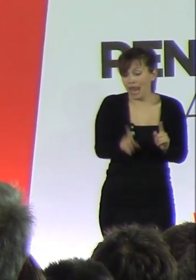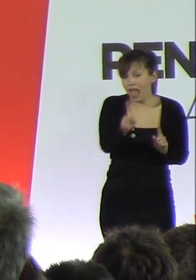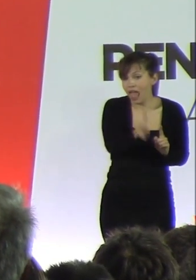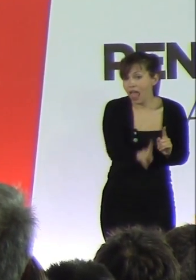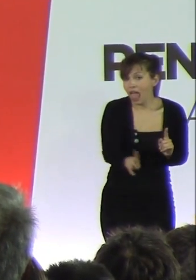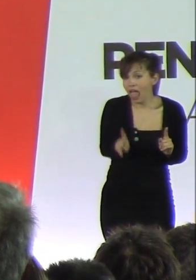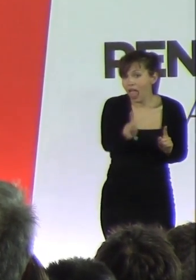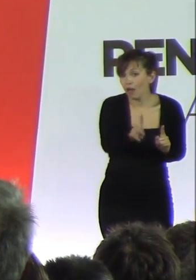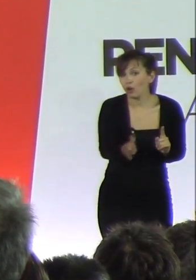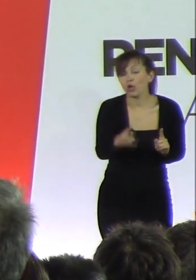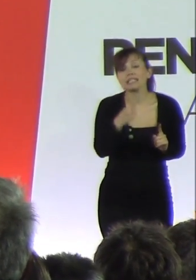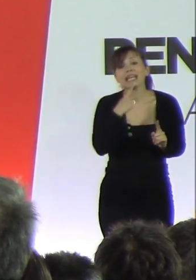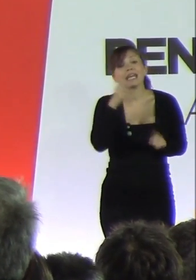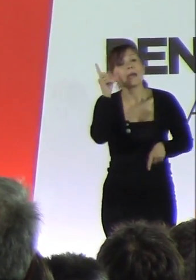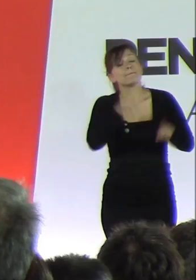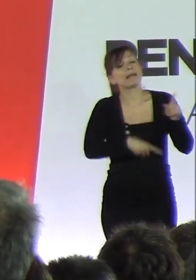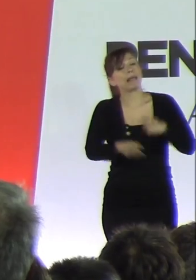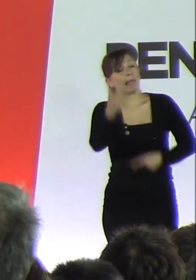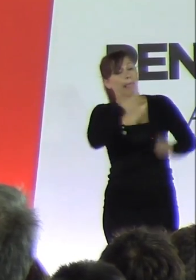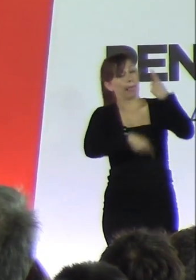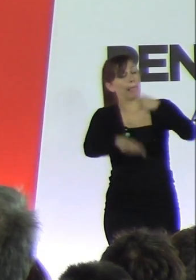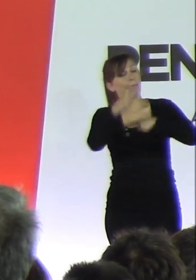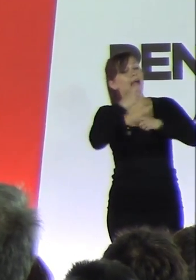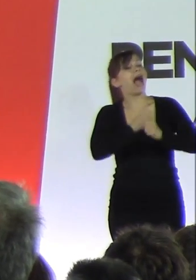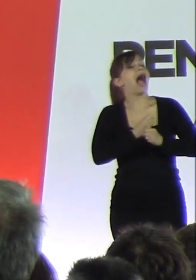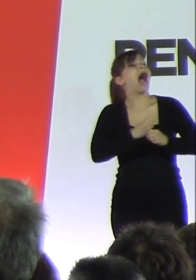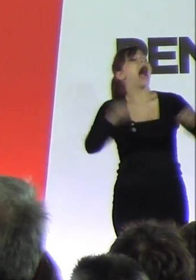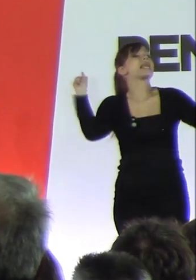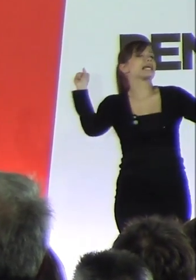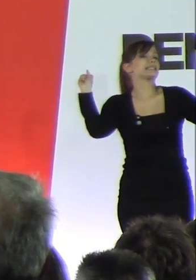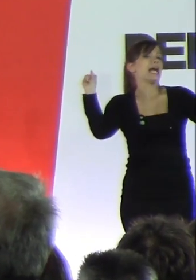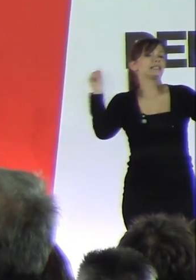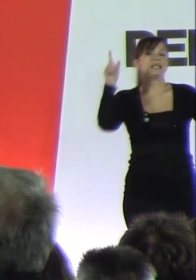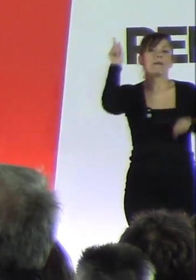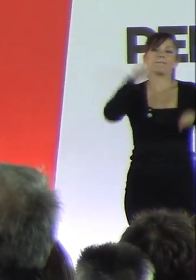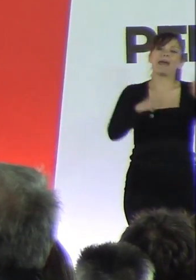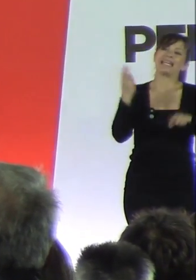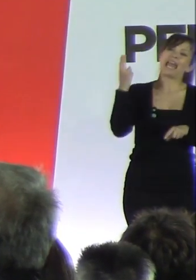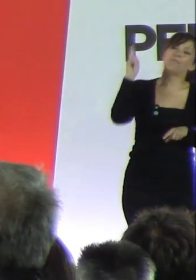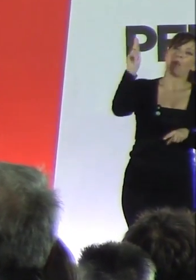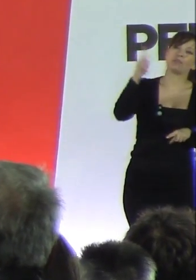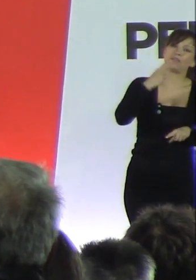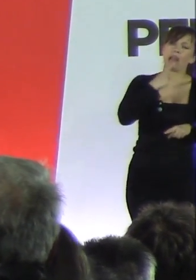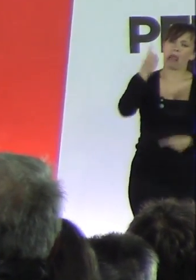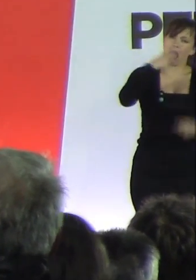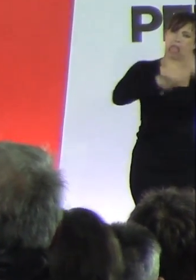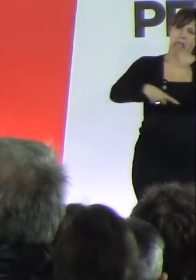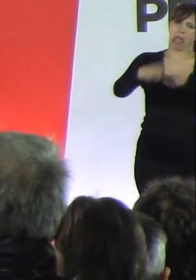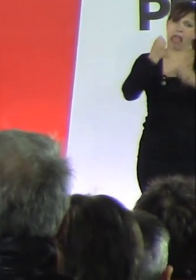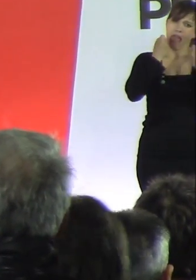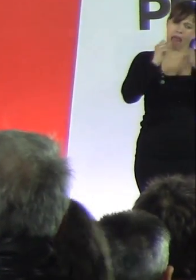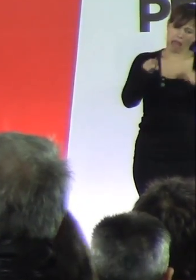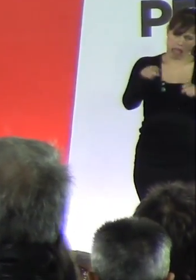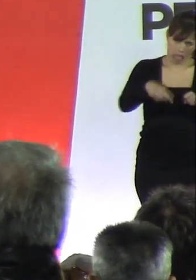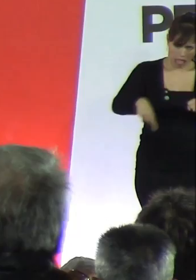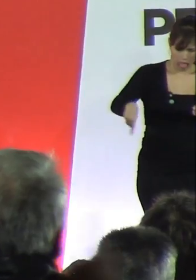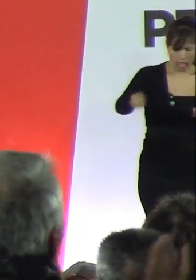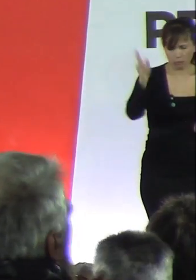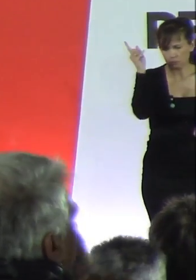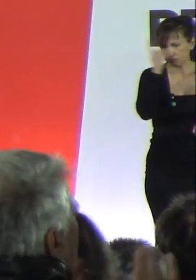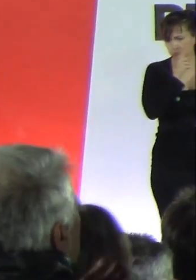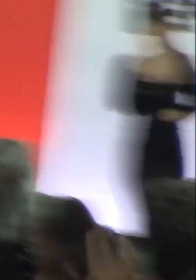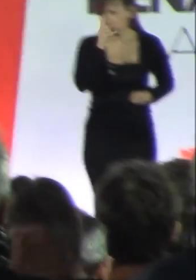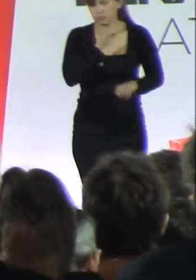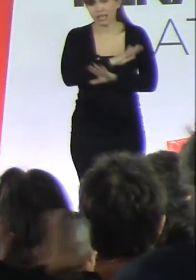εκλογών, είναι λέει ανεξάρτητοι. Είναι ανεξάρτητοι. Οι πιο εξαρτώμενοι από συμφέροντα είναι ανεξάρτητοι.